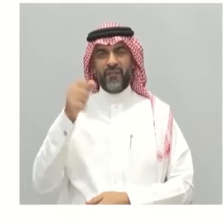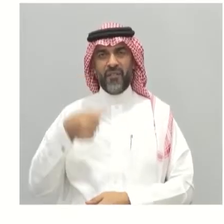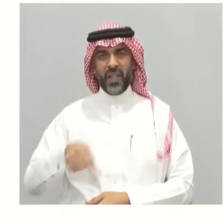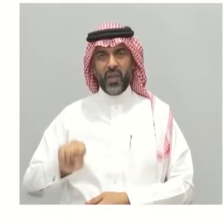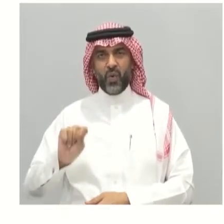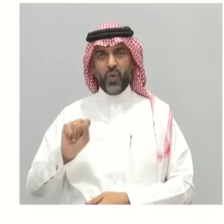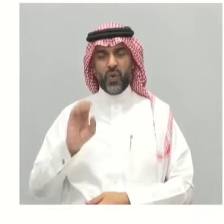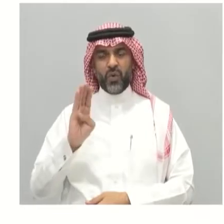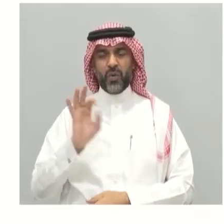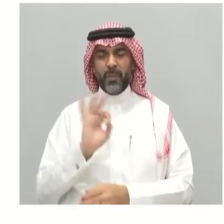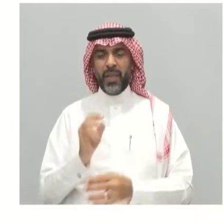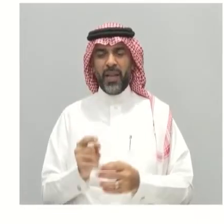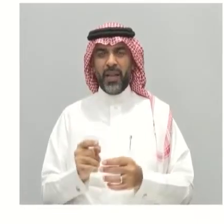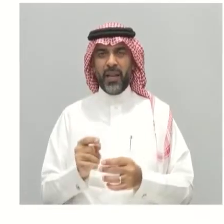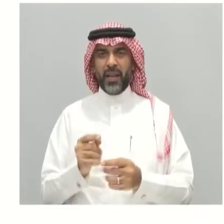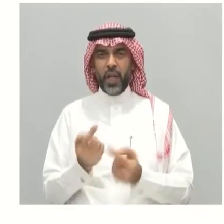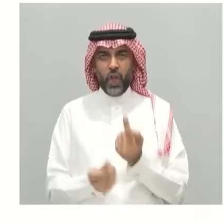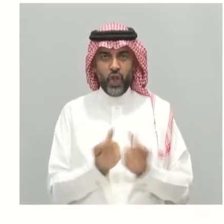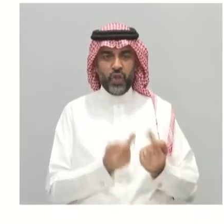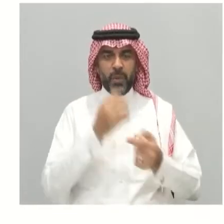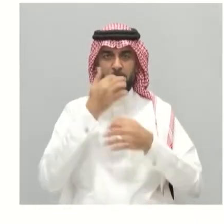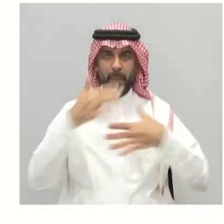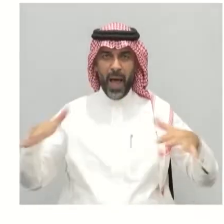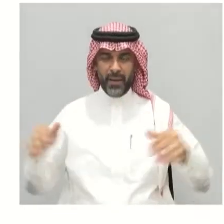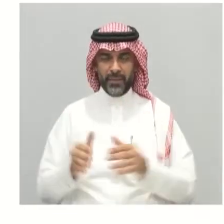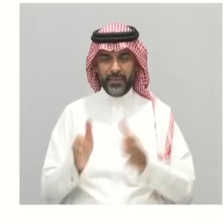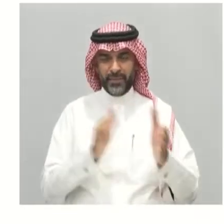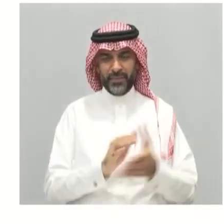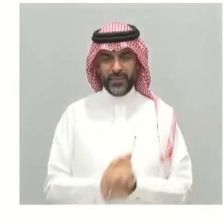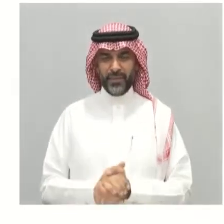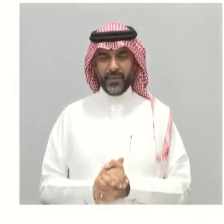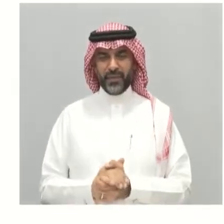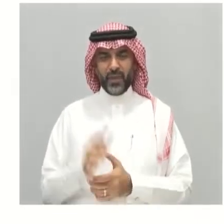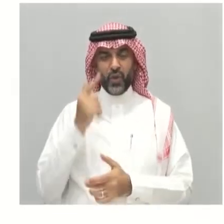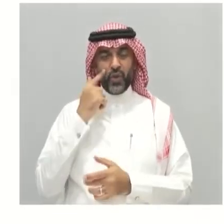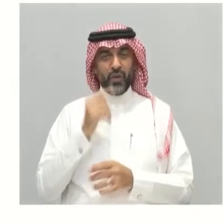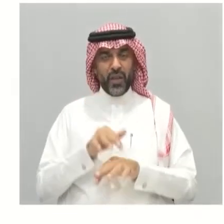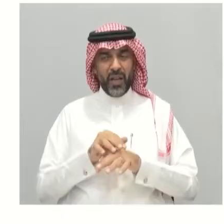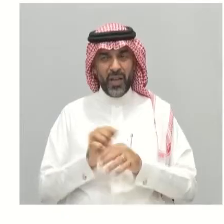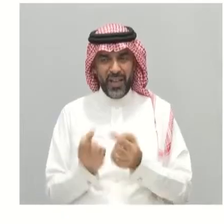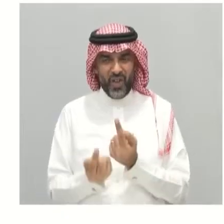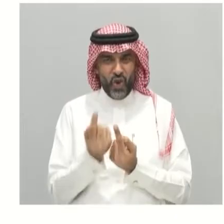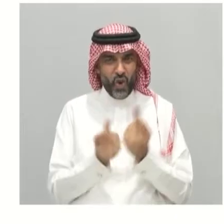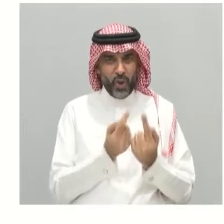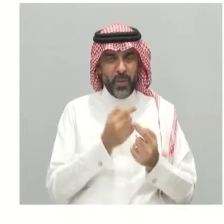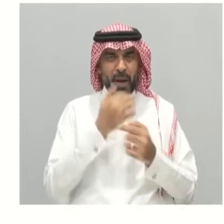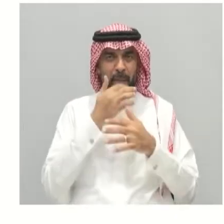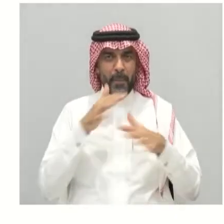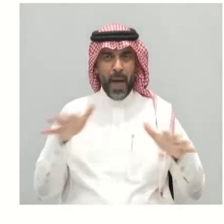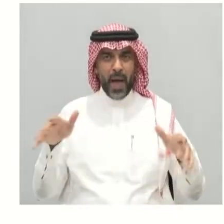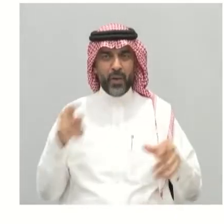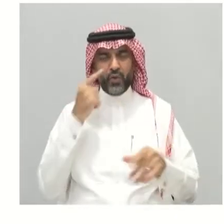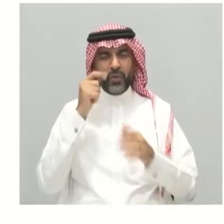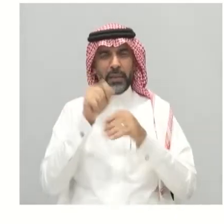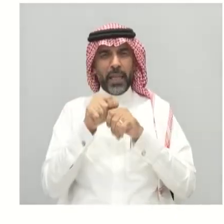مثال عشب البحر هنا لدينا عشب البحر نتعرف على تركيب